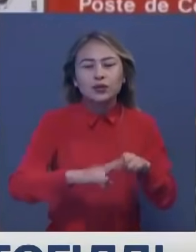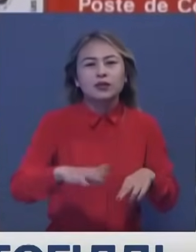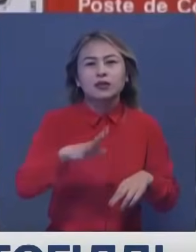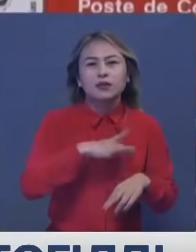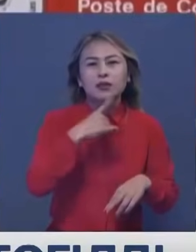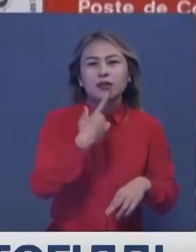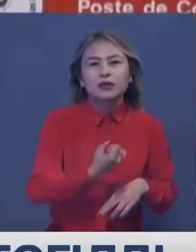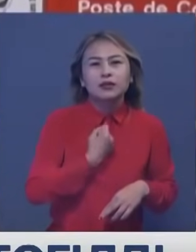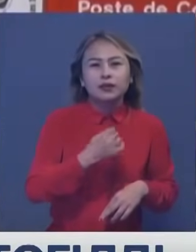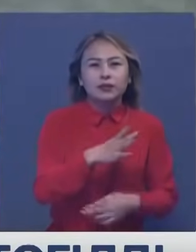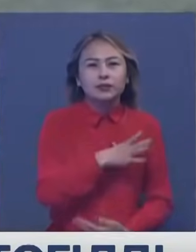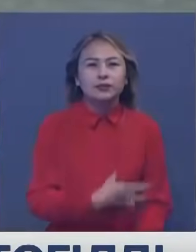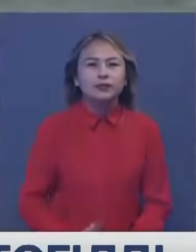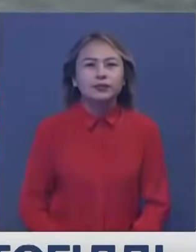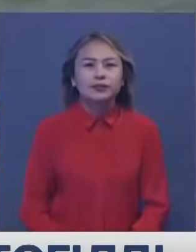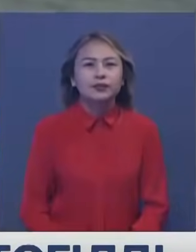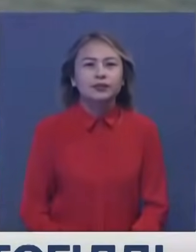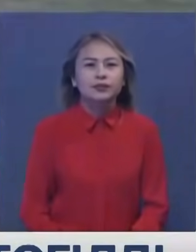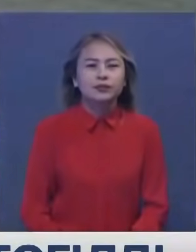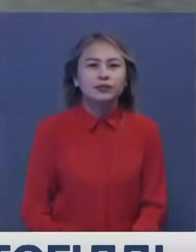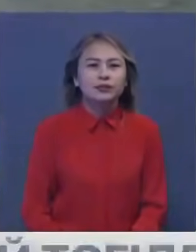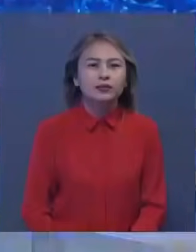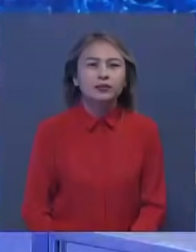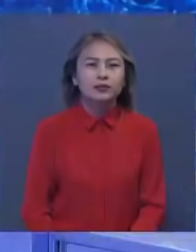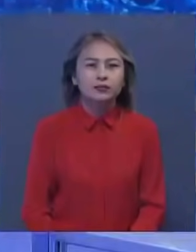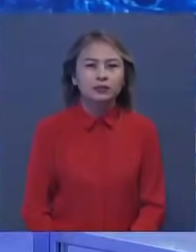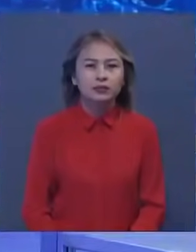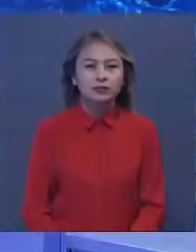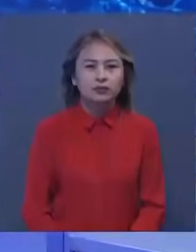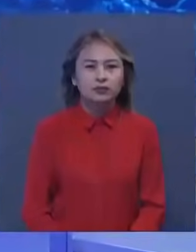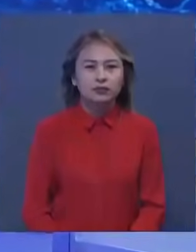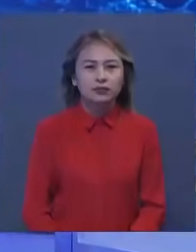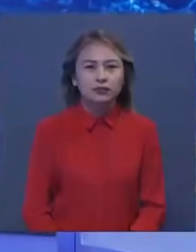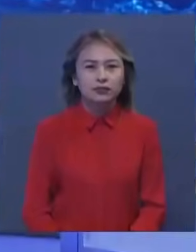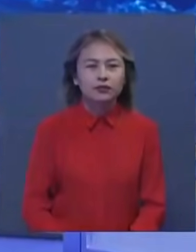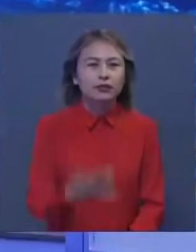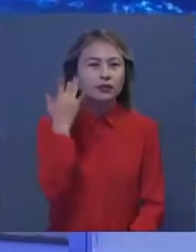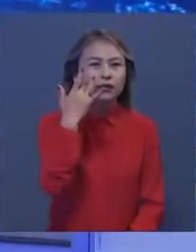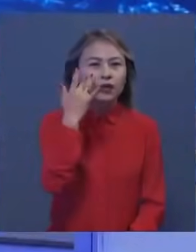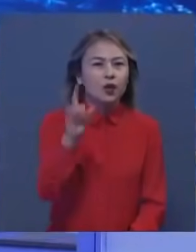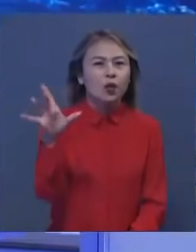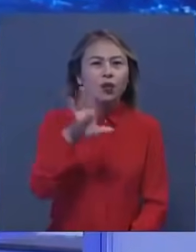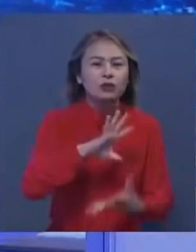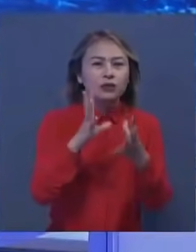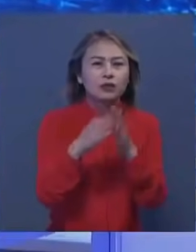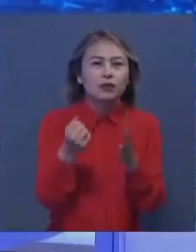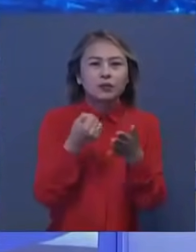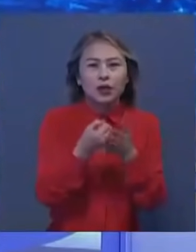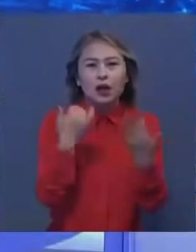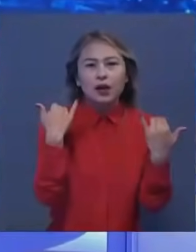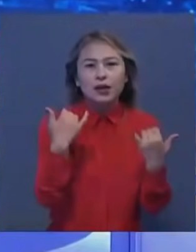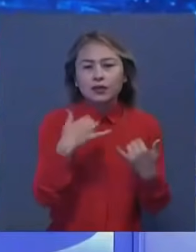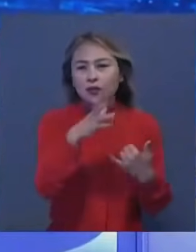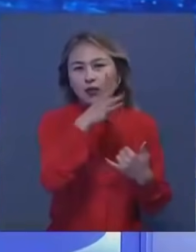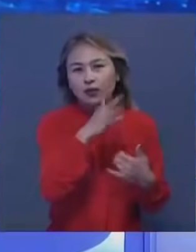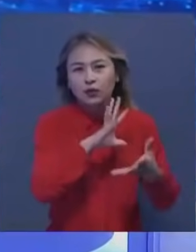өрт сөндіруші мен сарбаз тартылды. Ақштың батысын қуаңшылық қыспақ қалды. Қазірдің